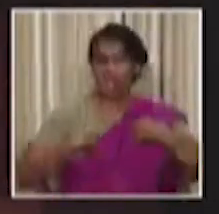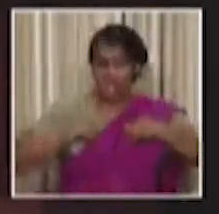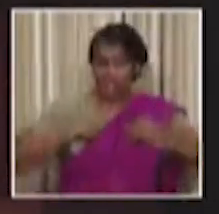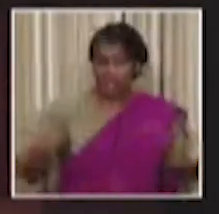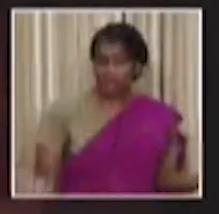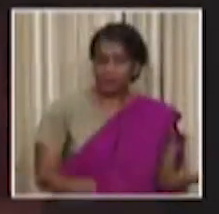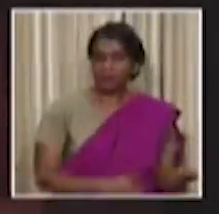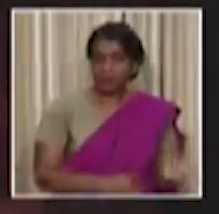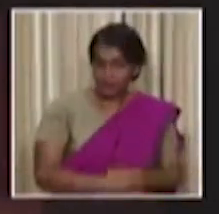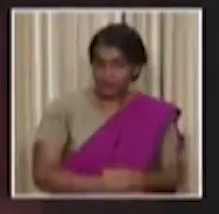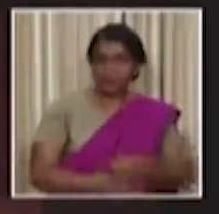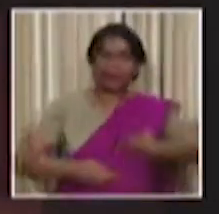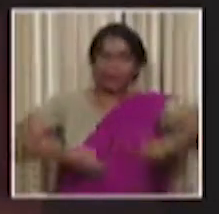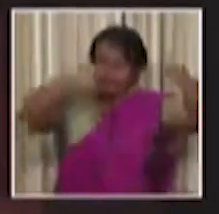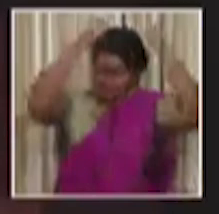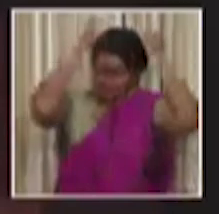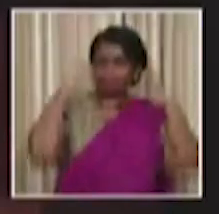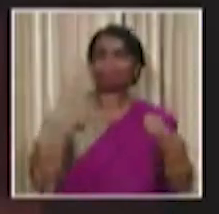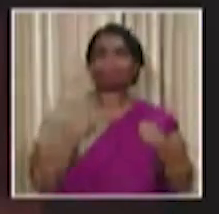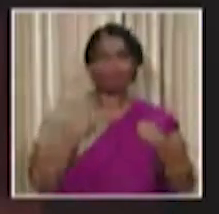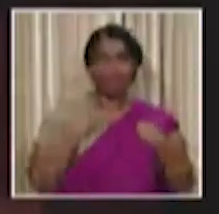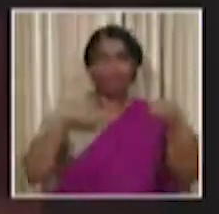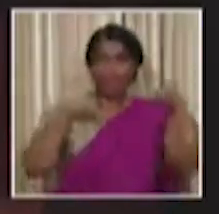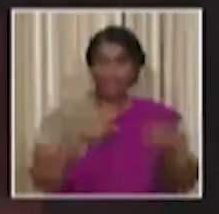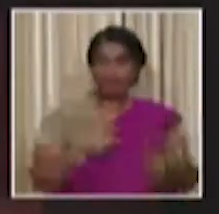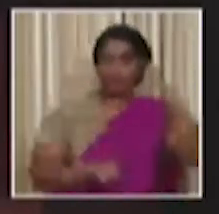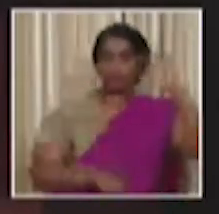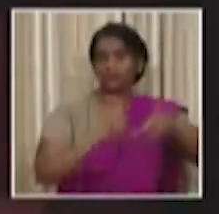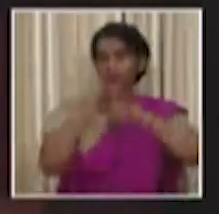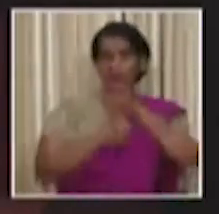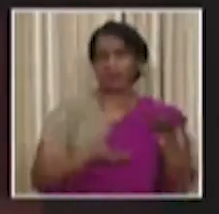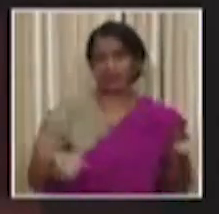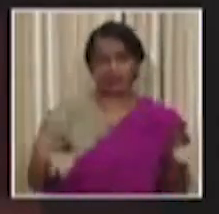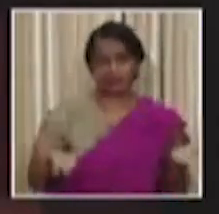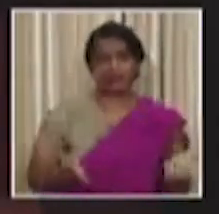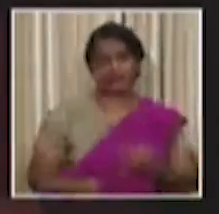සරමත් ගලවල ඔළුවේ දාගෙන දැන් මෙතන එනවා බහුබූත කතා කියන්න. මොන විහිළුවක්ද?